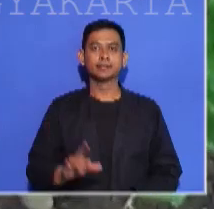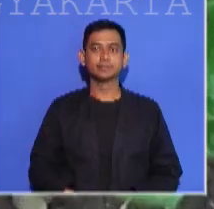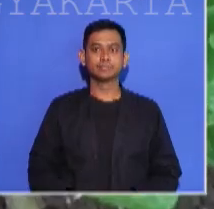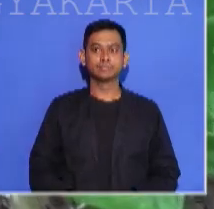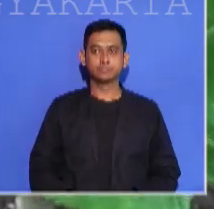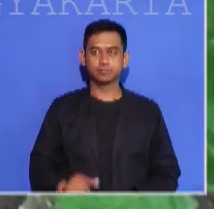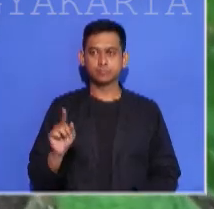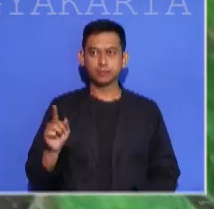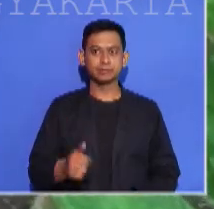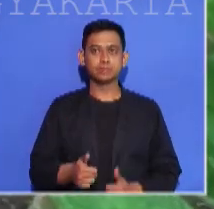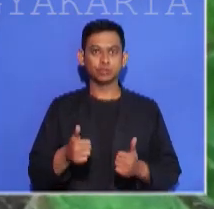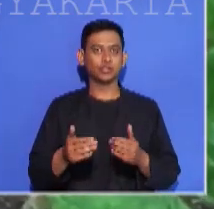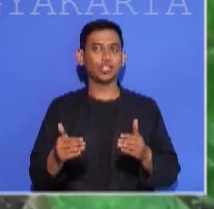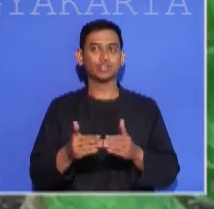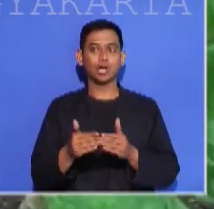etanang